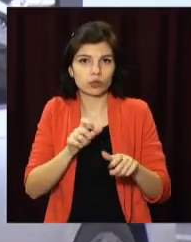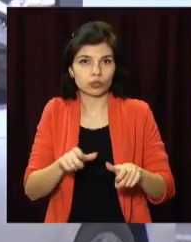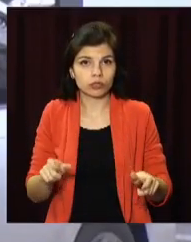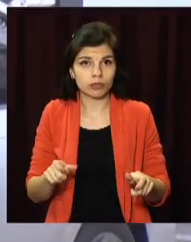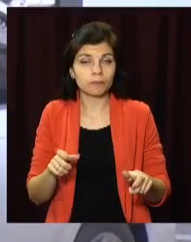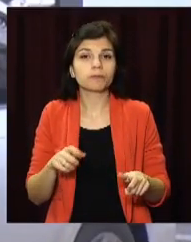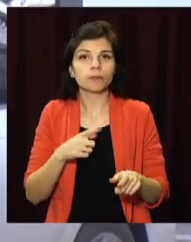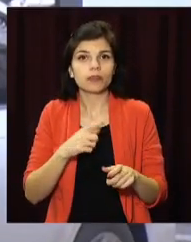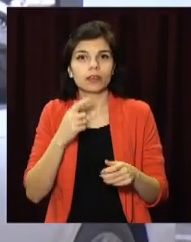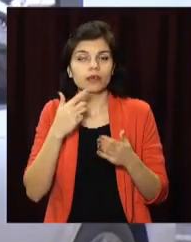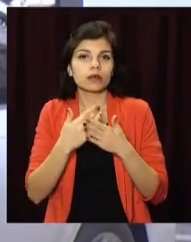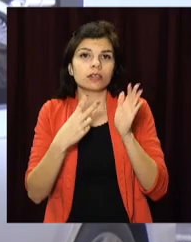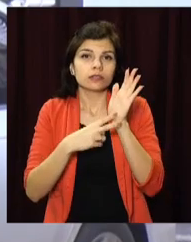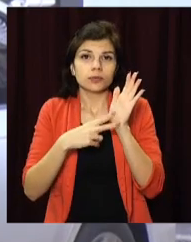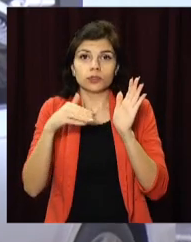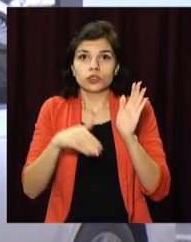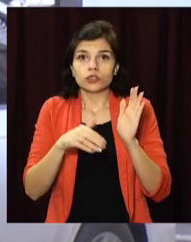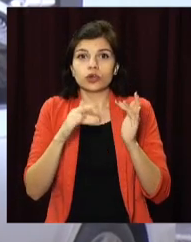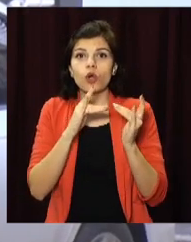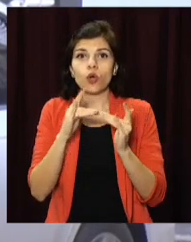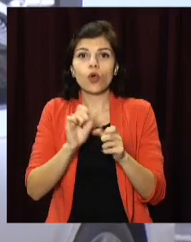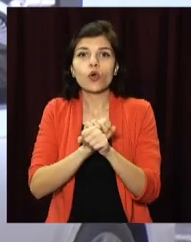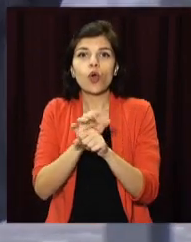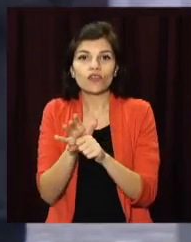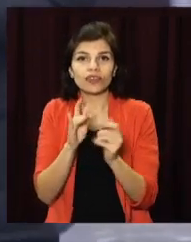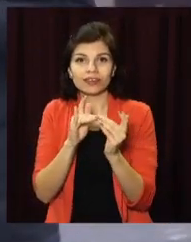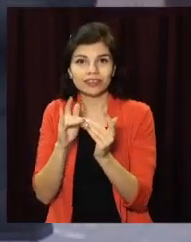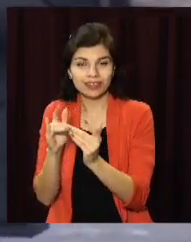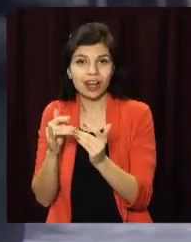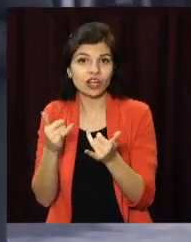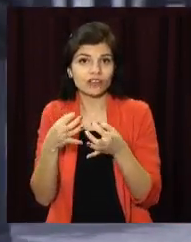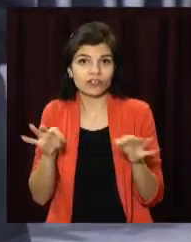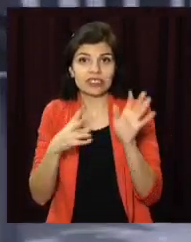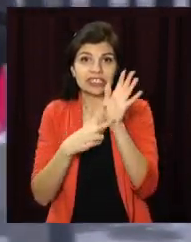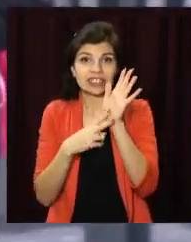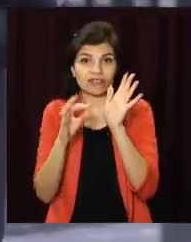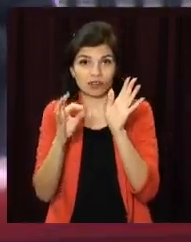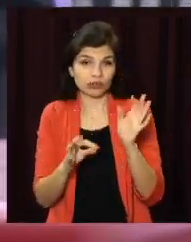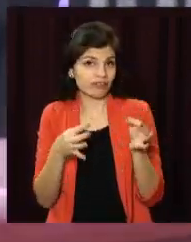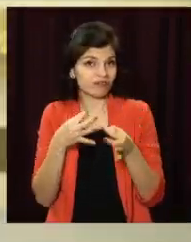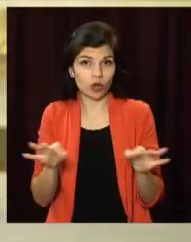того, з майже 70 тисяч ковідних ліжок по Україні зараз вільні 70%.